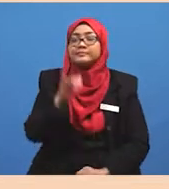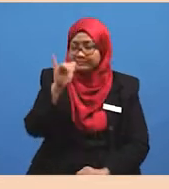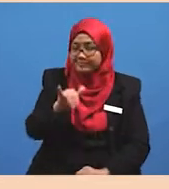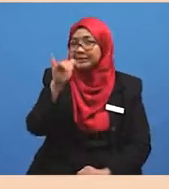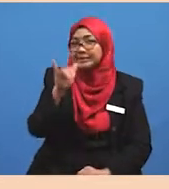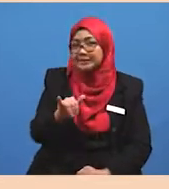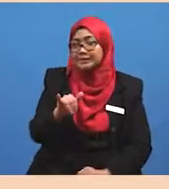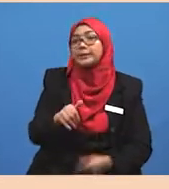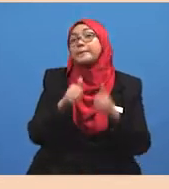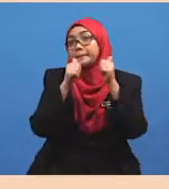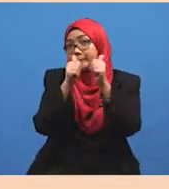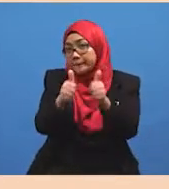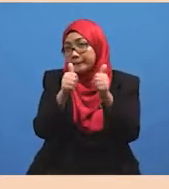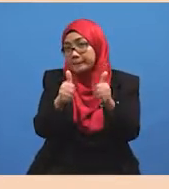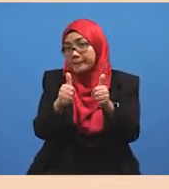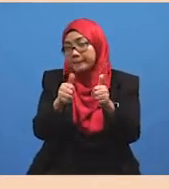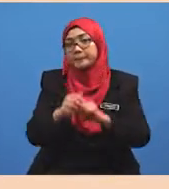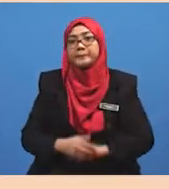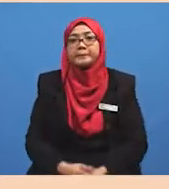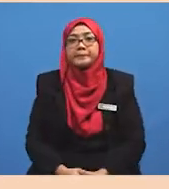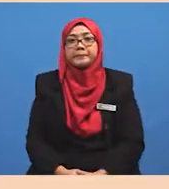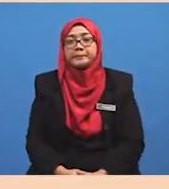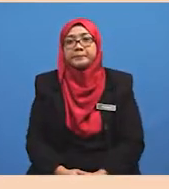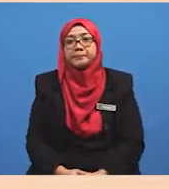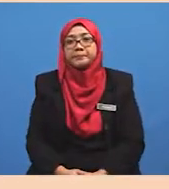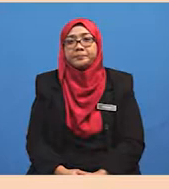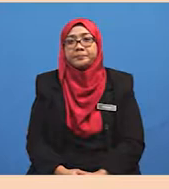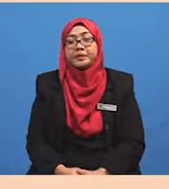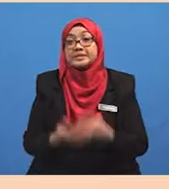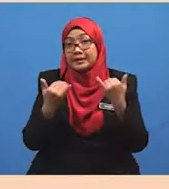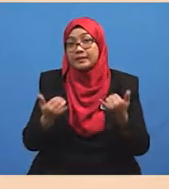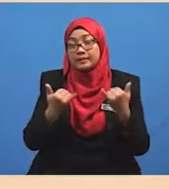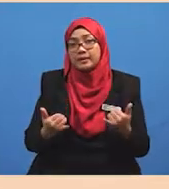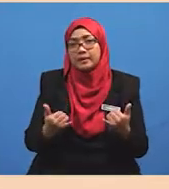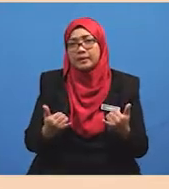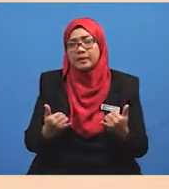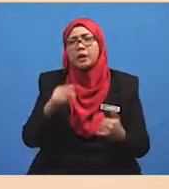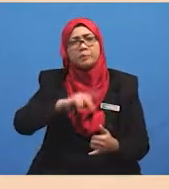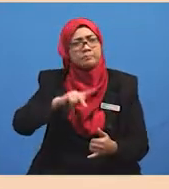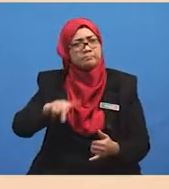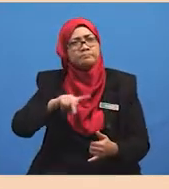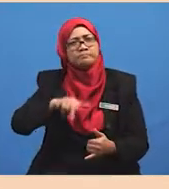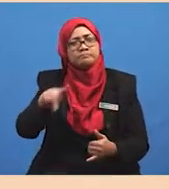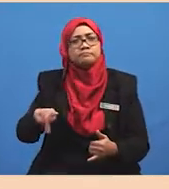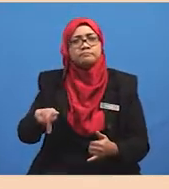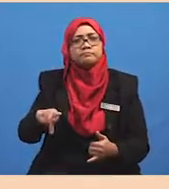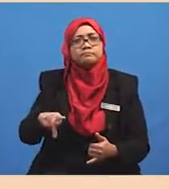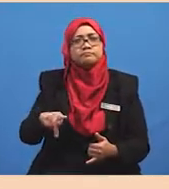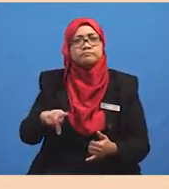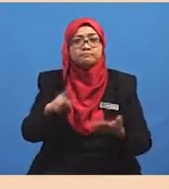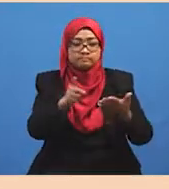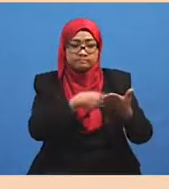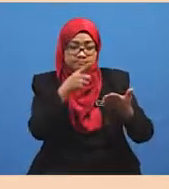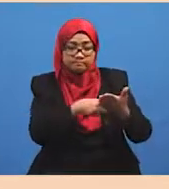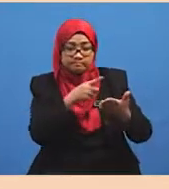yo Agus sekarang belajar-belajar kuning simple jawaban